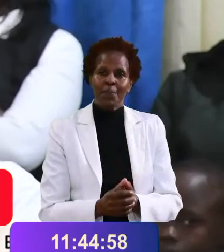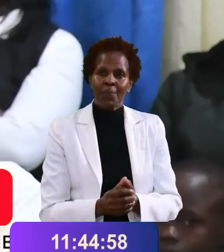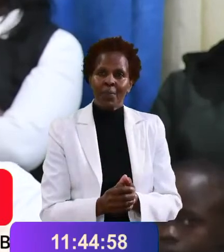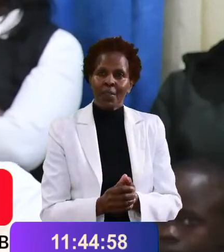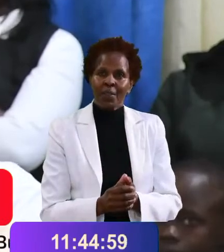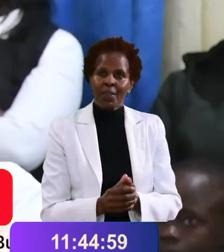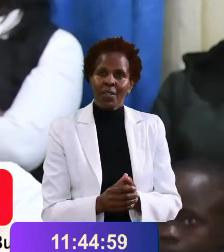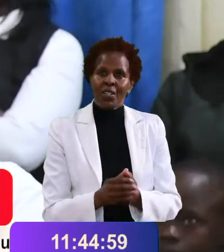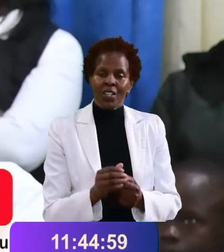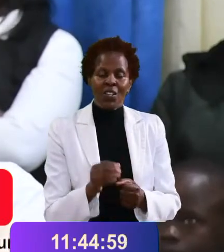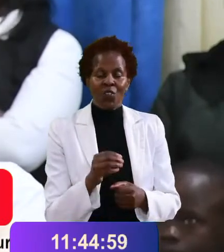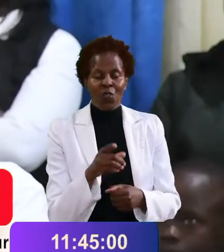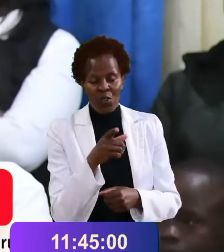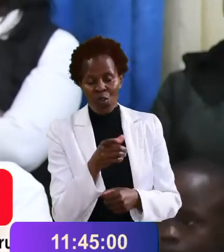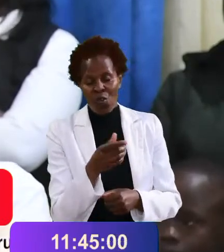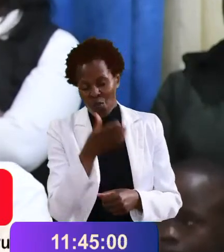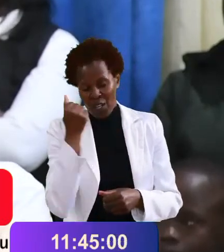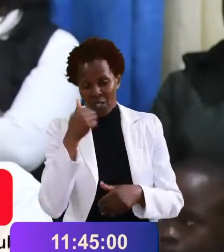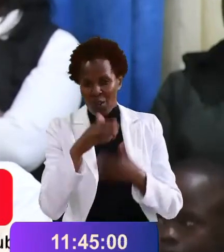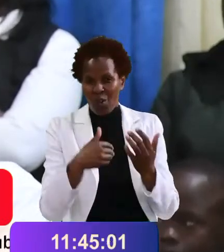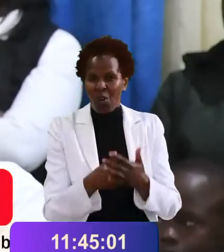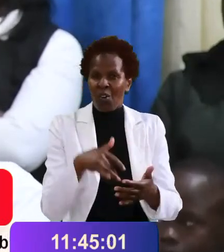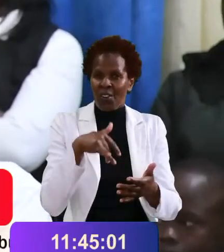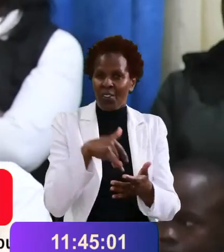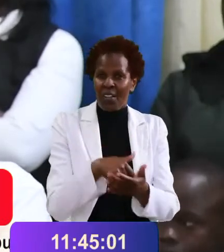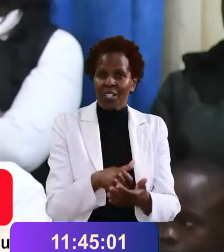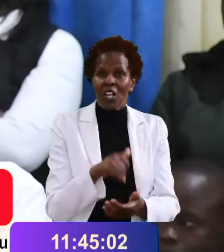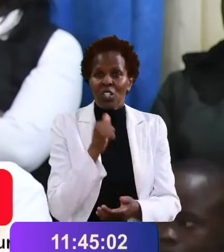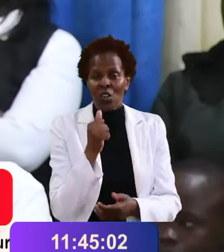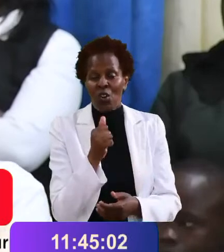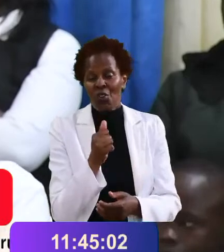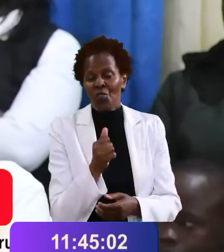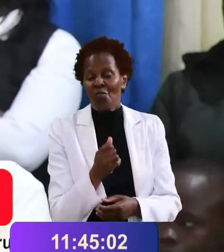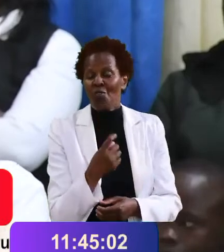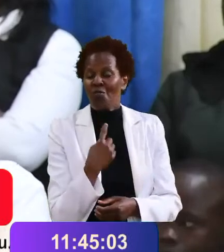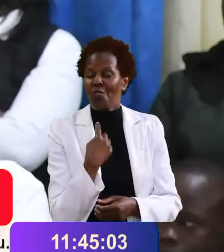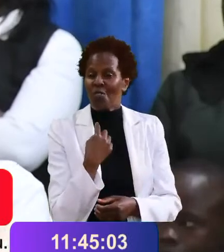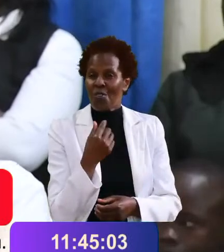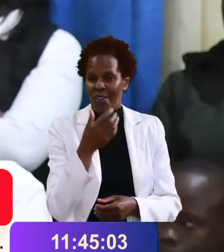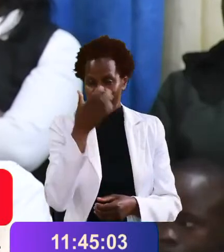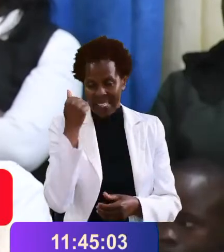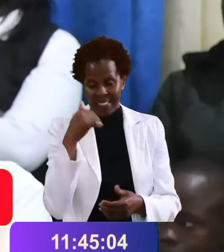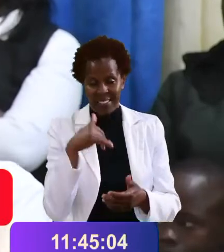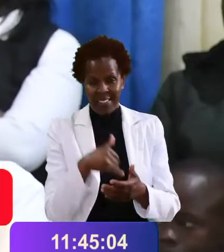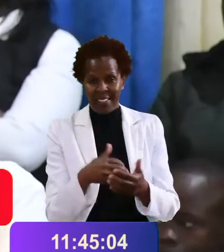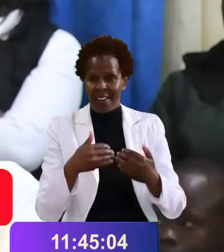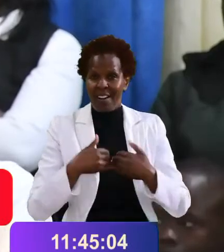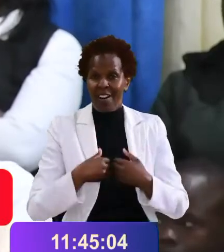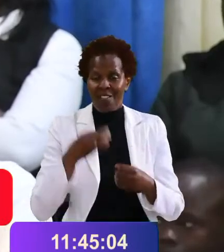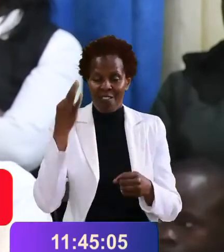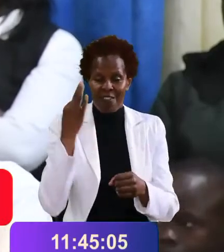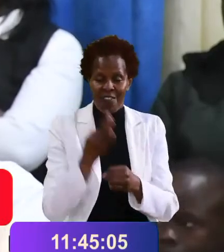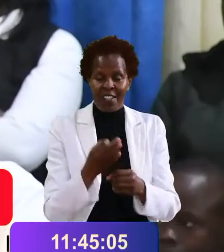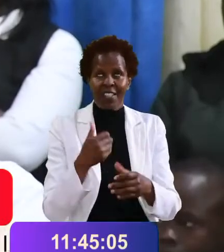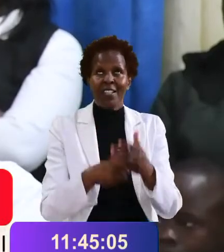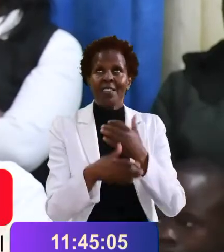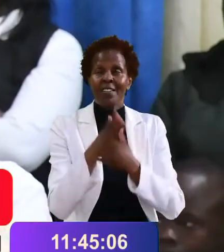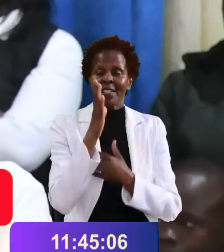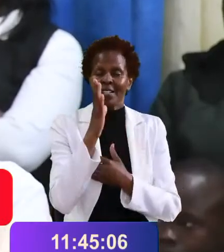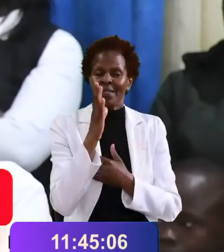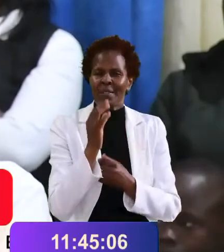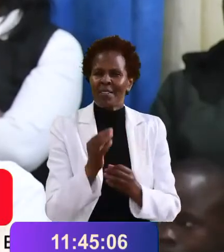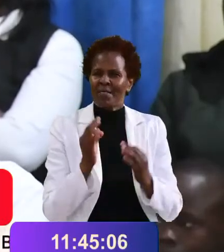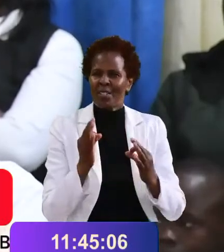Ukisahau hayo yote nimekuambia, usisahau wizi matano. Kuwa na imani kwa Yesu hata kama